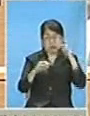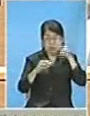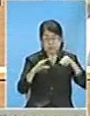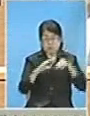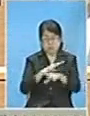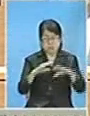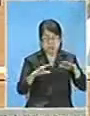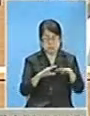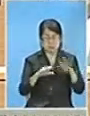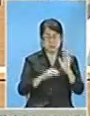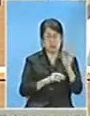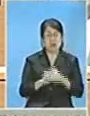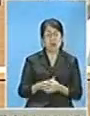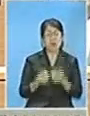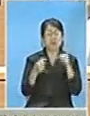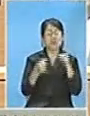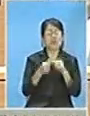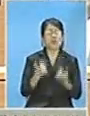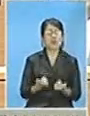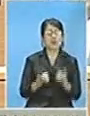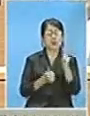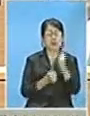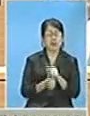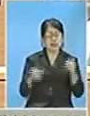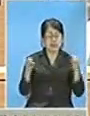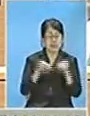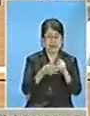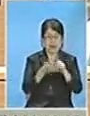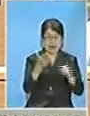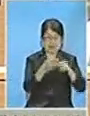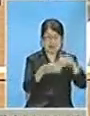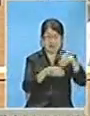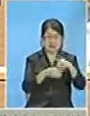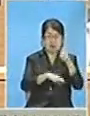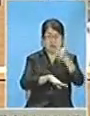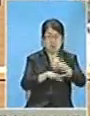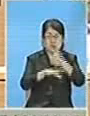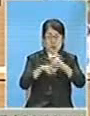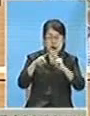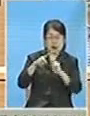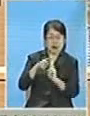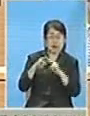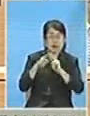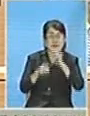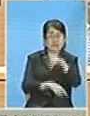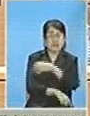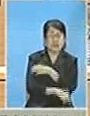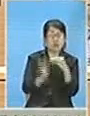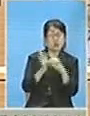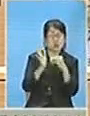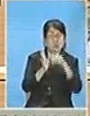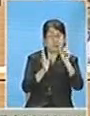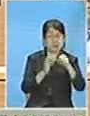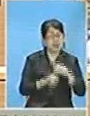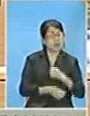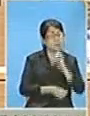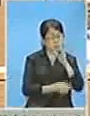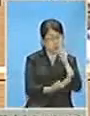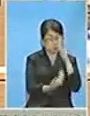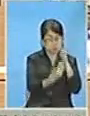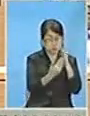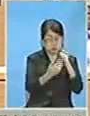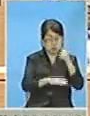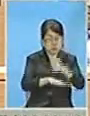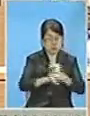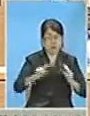ไม่มีการเลือกตั้งผู้ว่าราชการกรุงเทพมหานครเพราะฉะนั้นผมถึงกราบเรียนท่านว่าการที่รัฐบาลโดยเฉพาะท่านรัฐมนตรีว่าการกระทรวงวิทยาศ